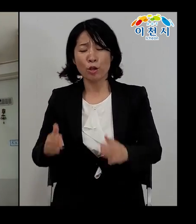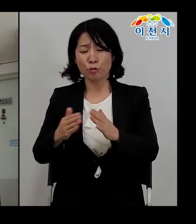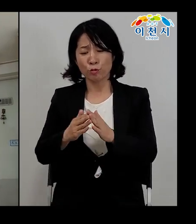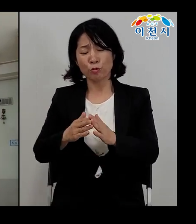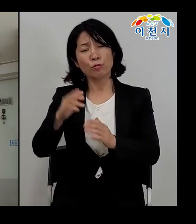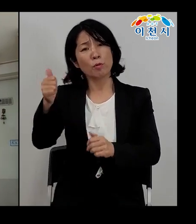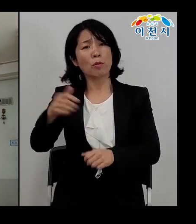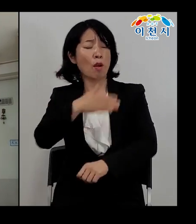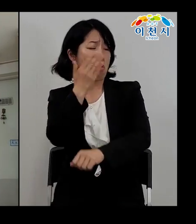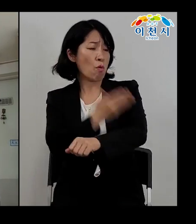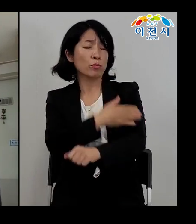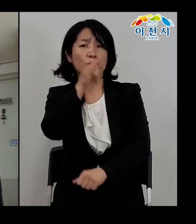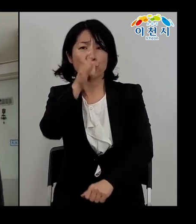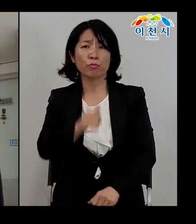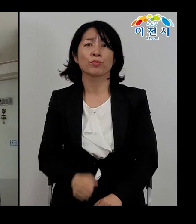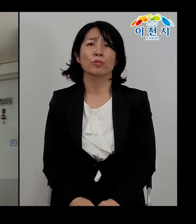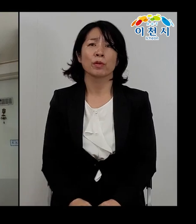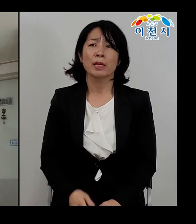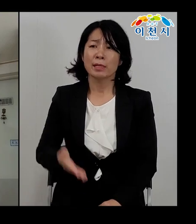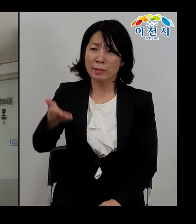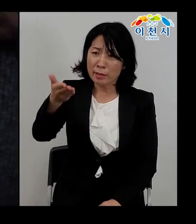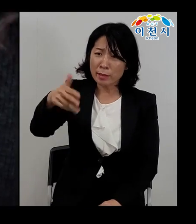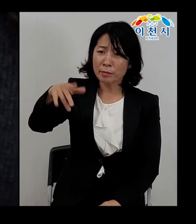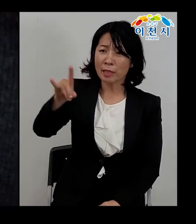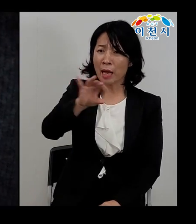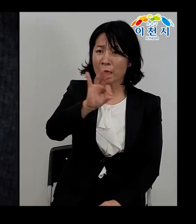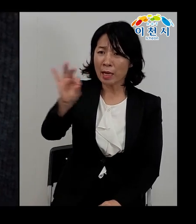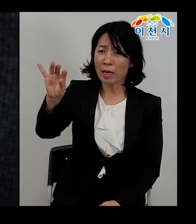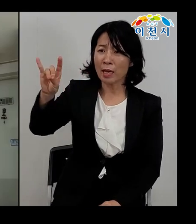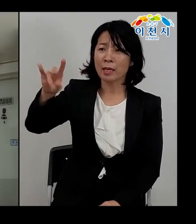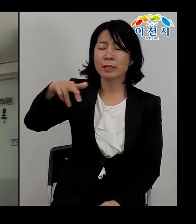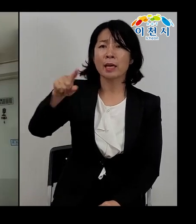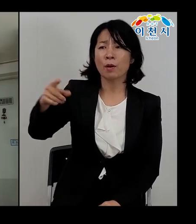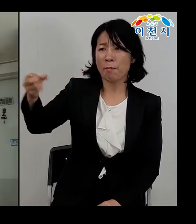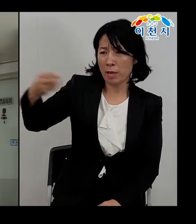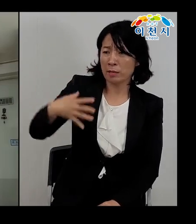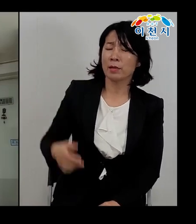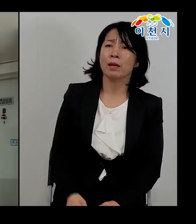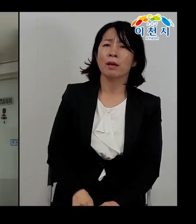안 받겠다는데 왜. 아니 지금 장애자라 하셨잖아요. 야,